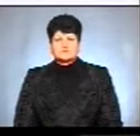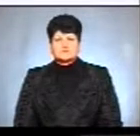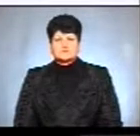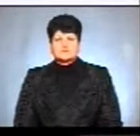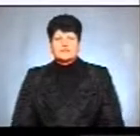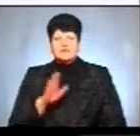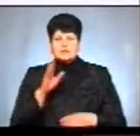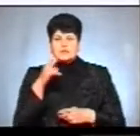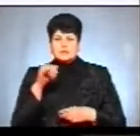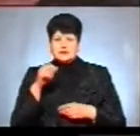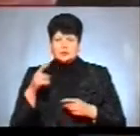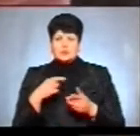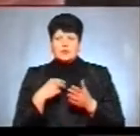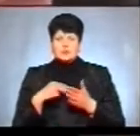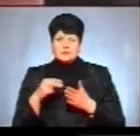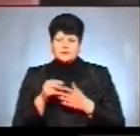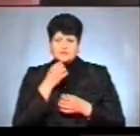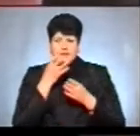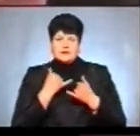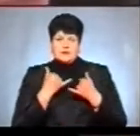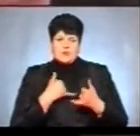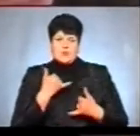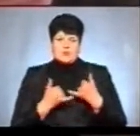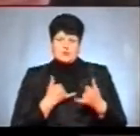Василь Дідух придбав первоцвіти для коханої дівчини.